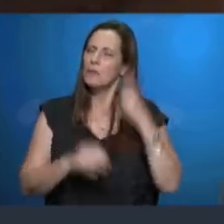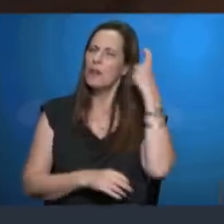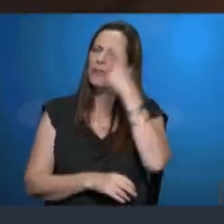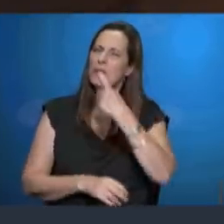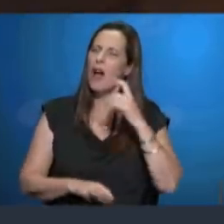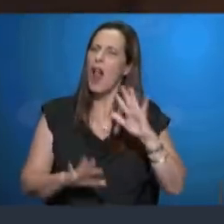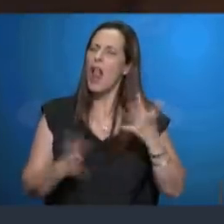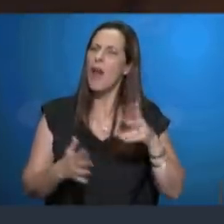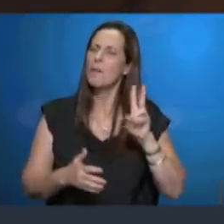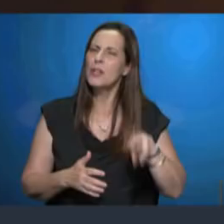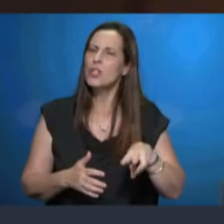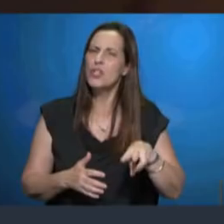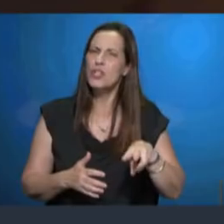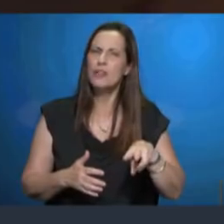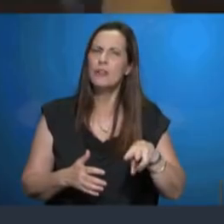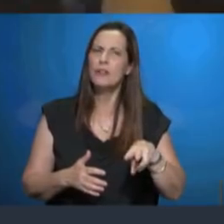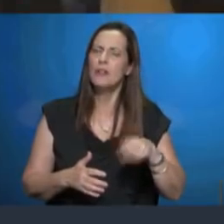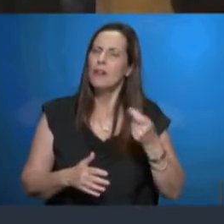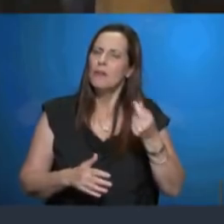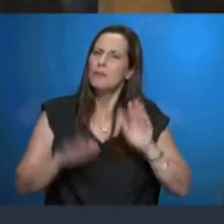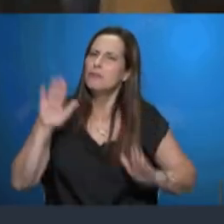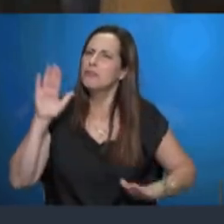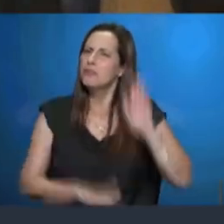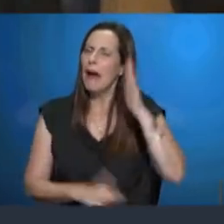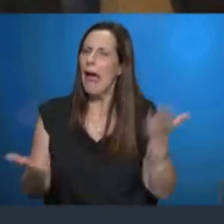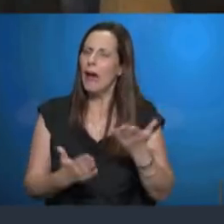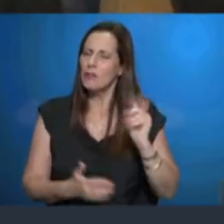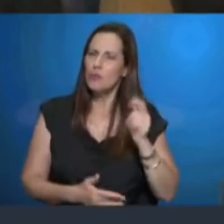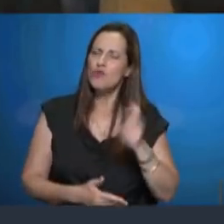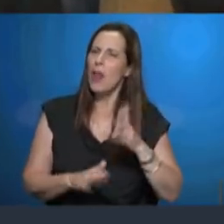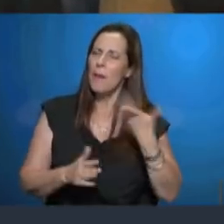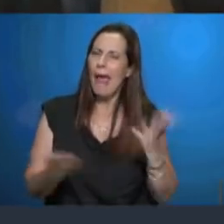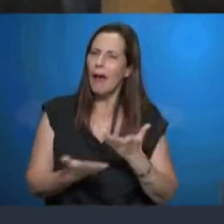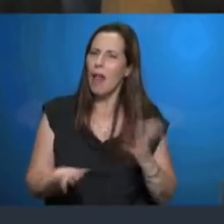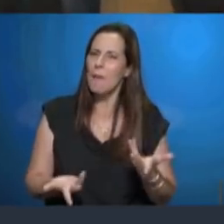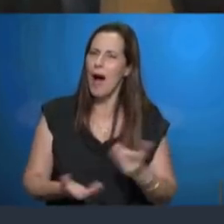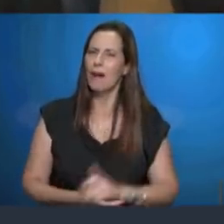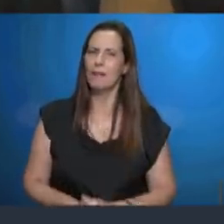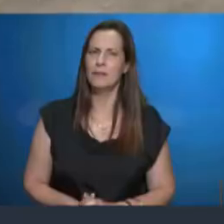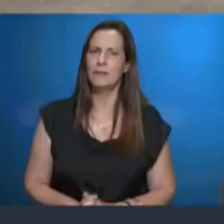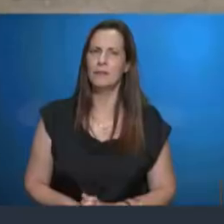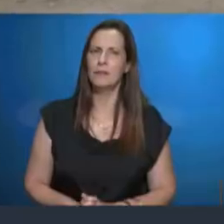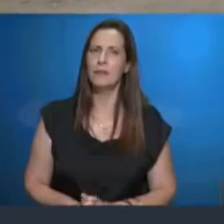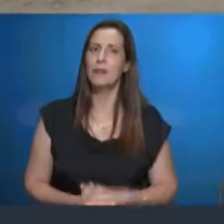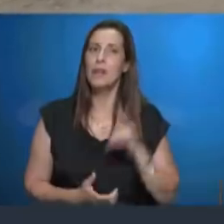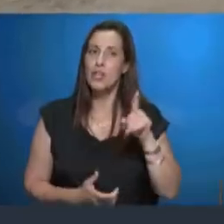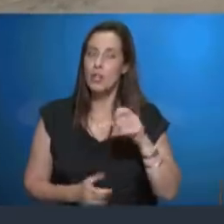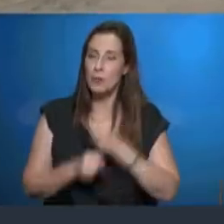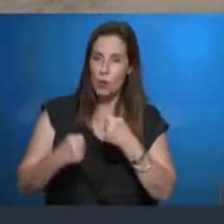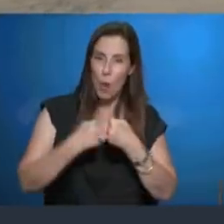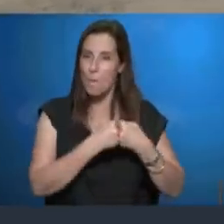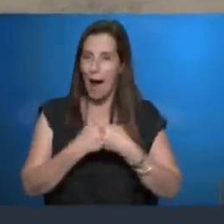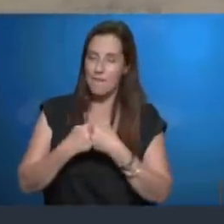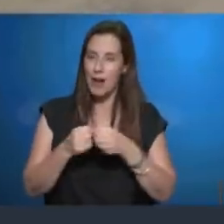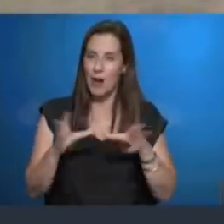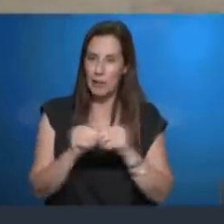חלה נסיקה כה חדה בדמי הסחירות שנאלצו פורטו ודליה לשלם. ובזמן שהם ניהלו מאבקים